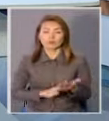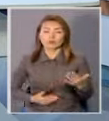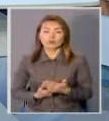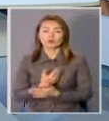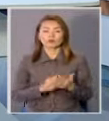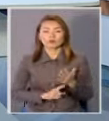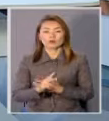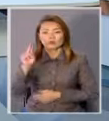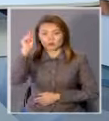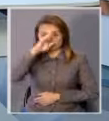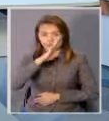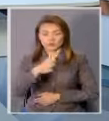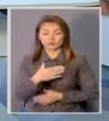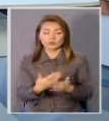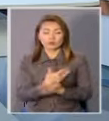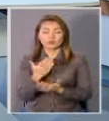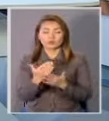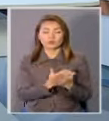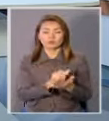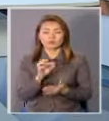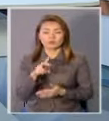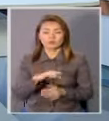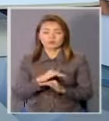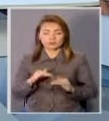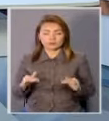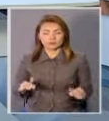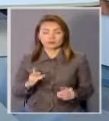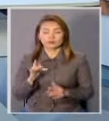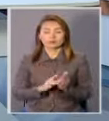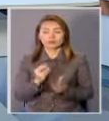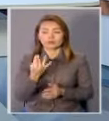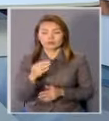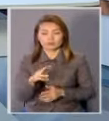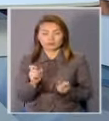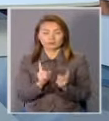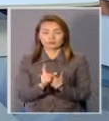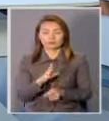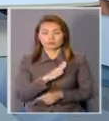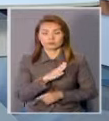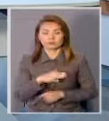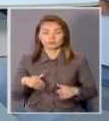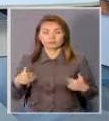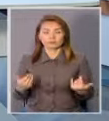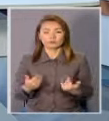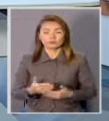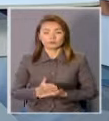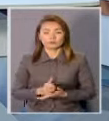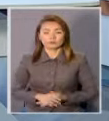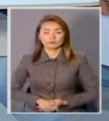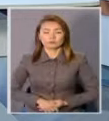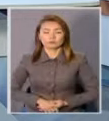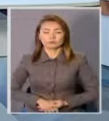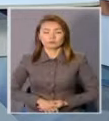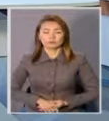білім ордаларына қайта оралды. Жаңа оқу жылымен облыс оқушыларын қала әкімі Мейірім Қалауида құттықтап, жылы лебізін